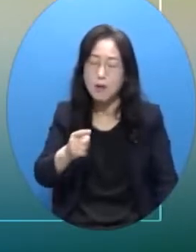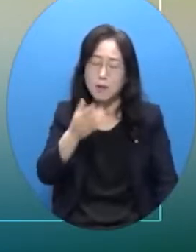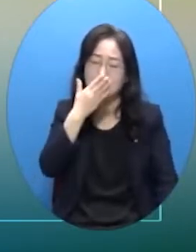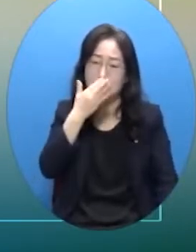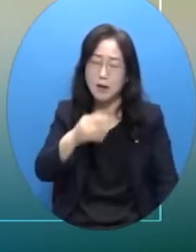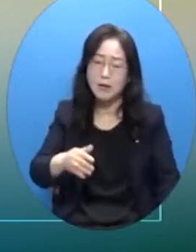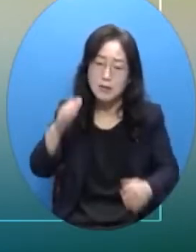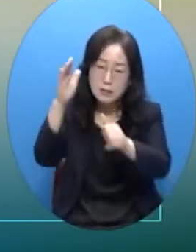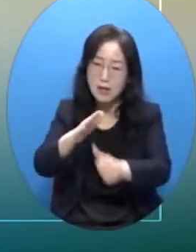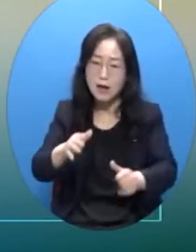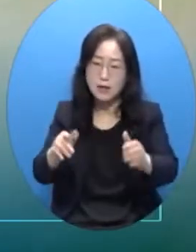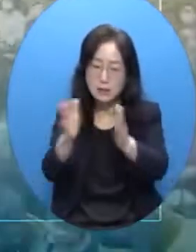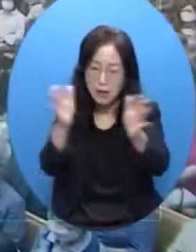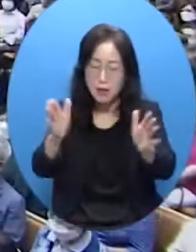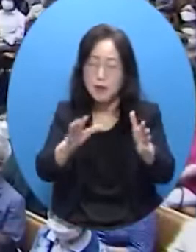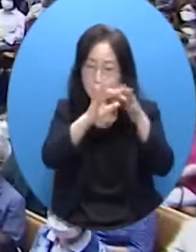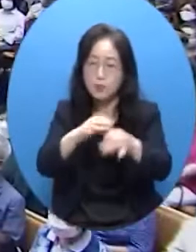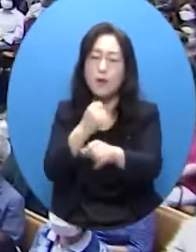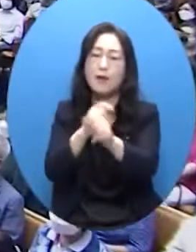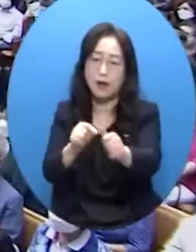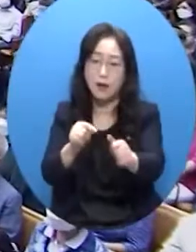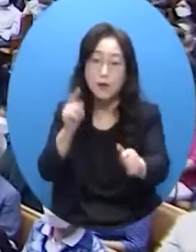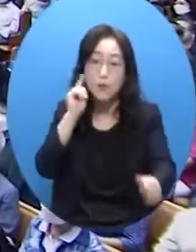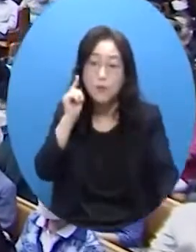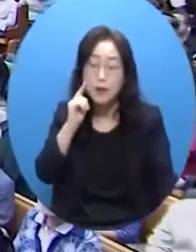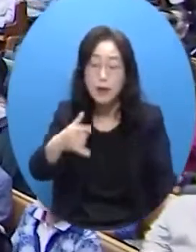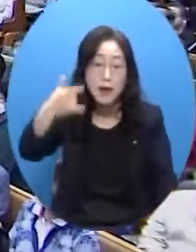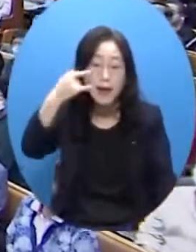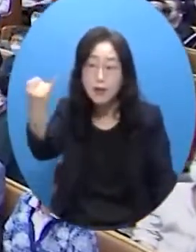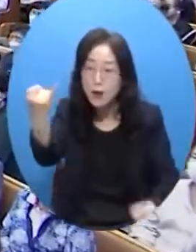그가 먼저 우리를 사랑하셨습니다. 할렐루야.